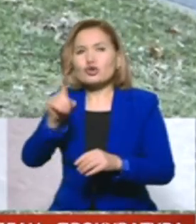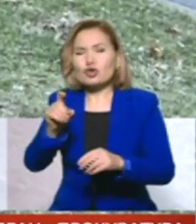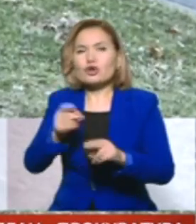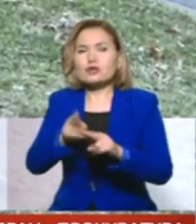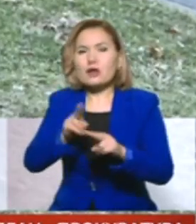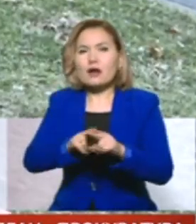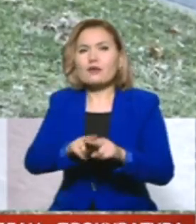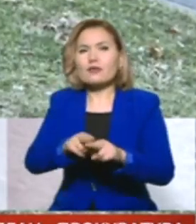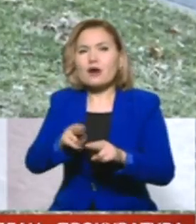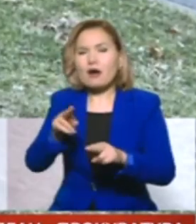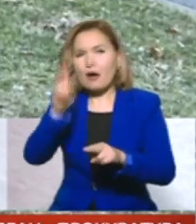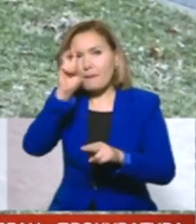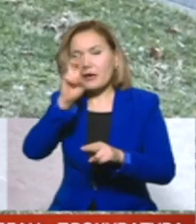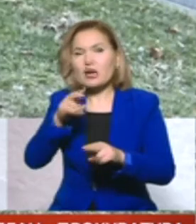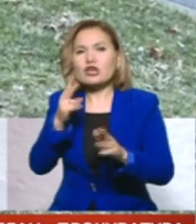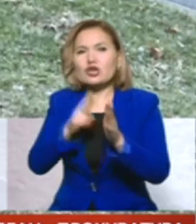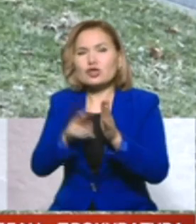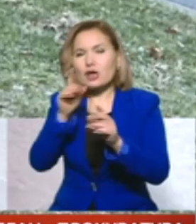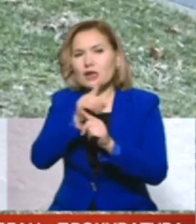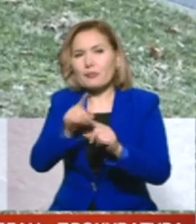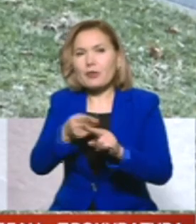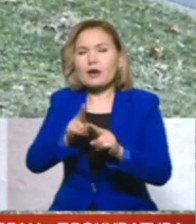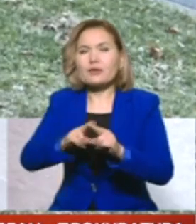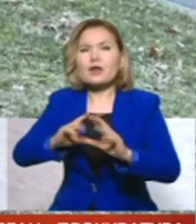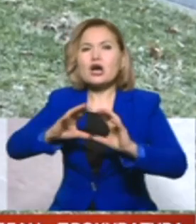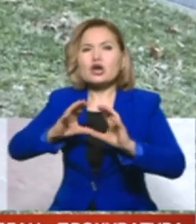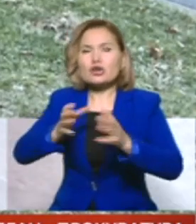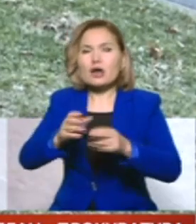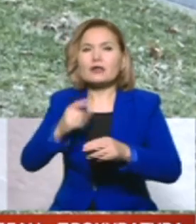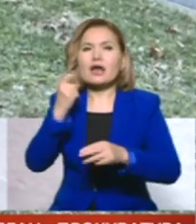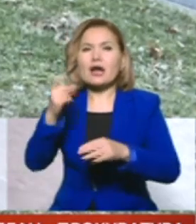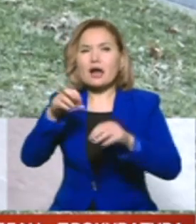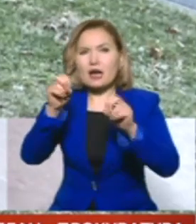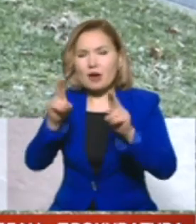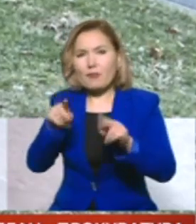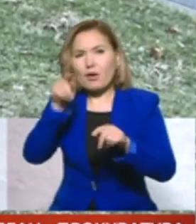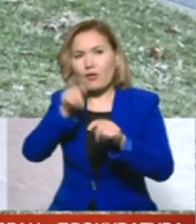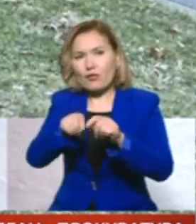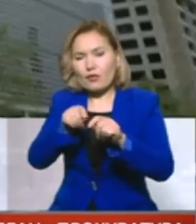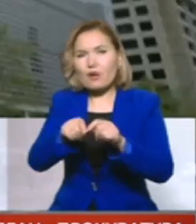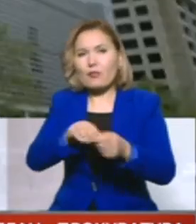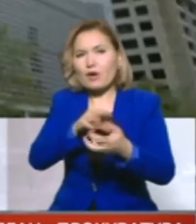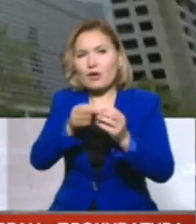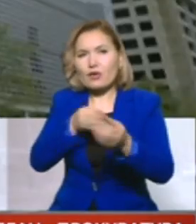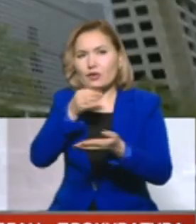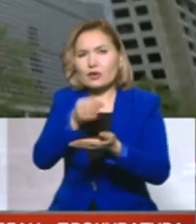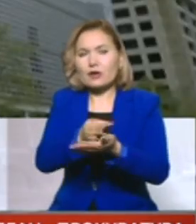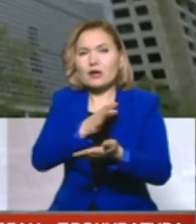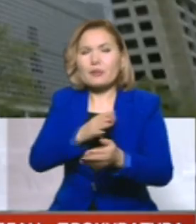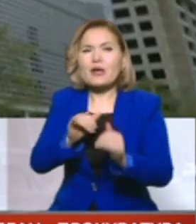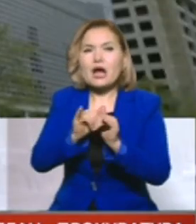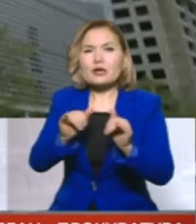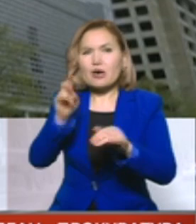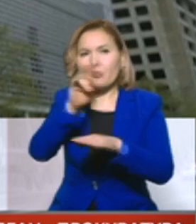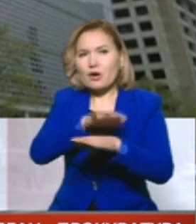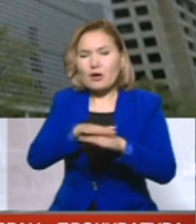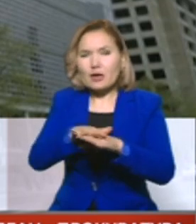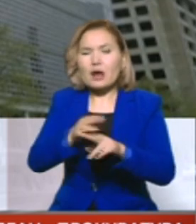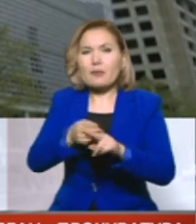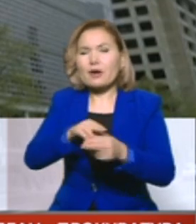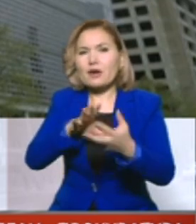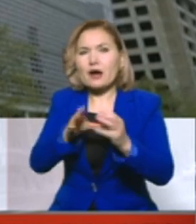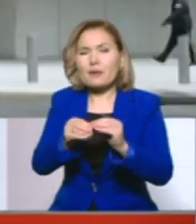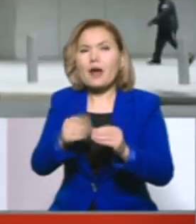70 жылдағы экономикалық дамуына жаһандық сараптама жасаған мамандар мынадай қорытындыға келген. Егер дамушы елдер жан